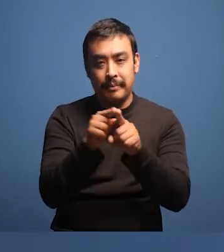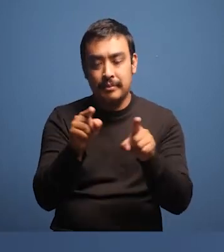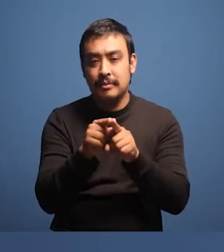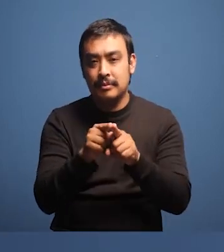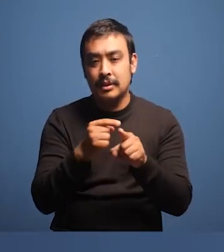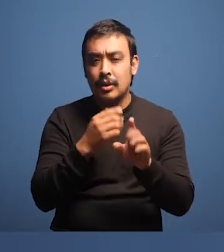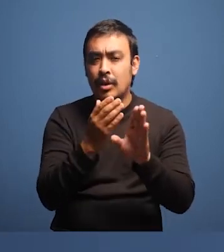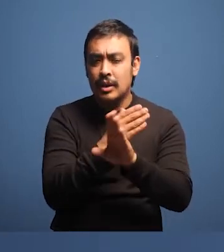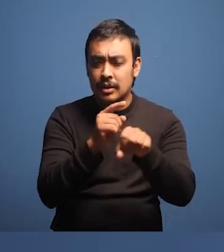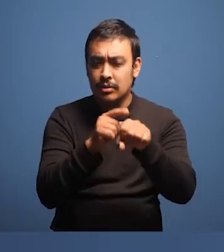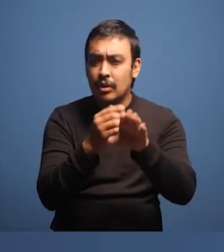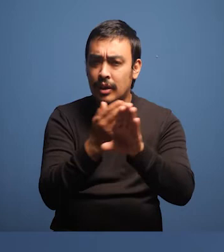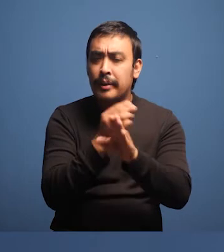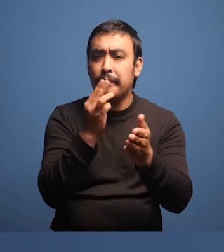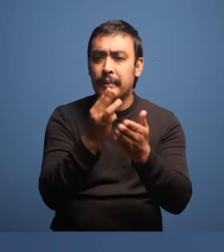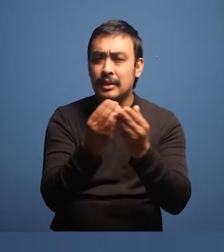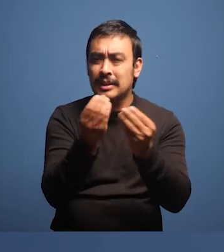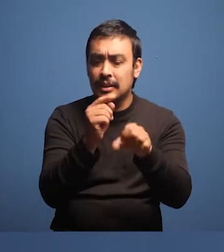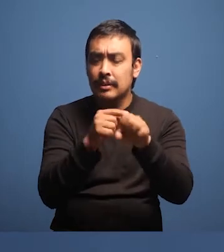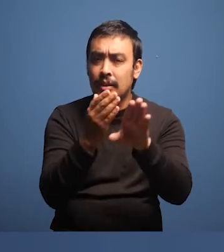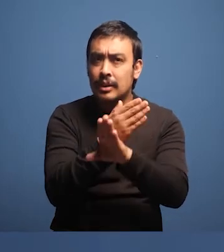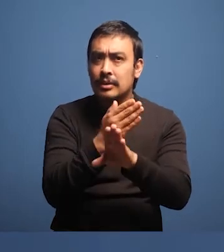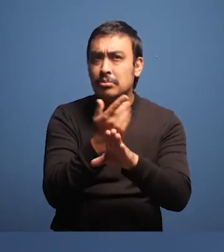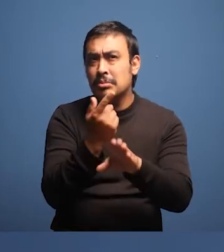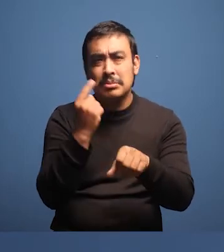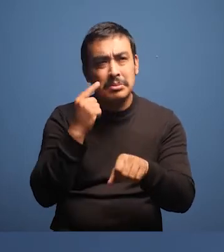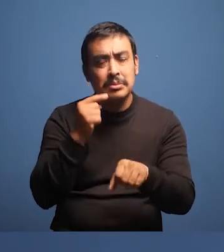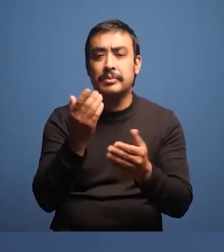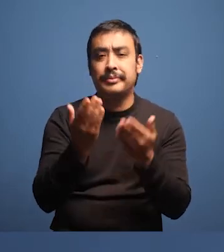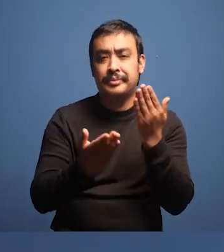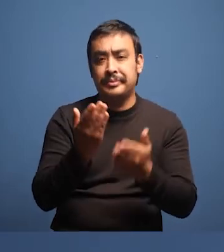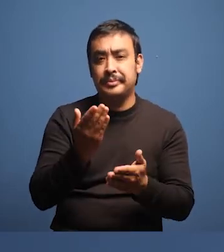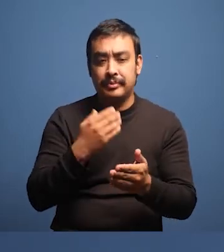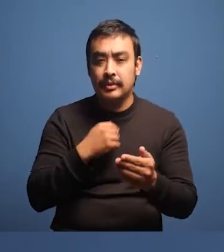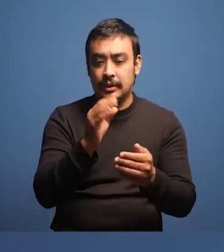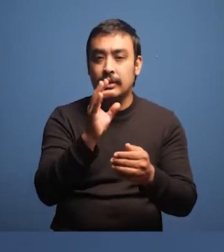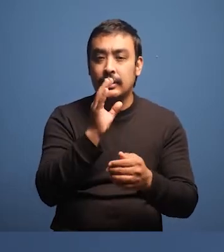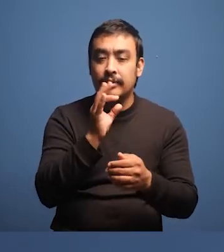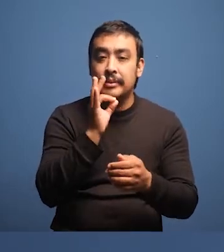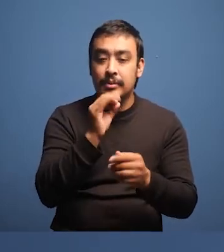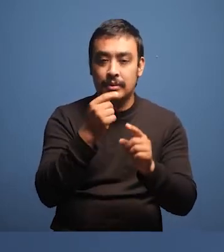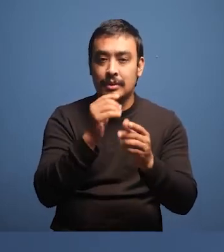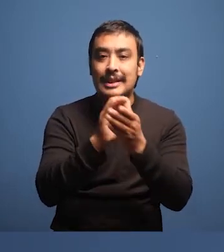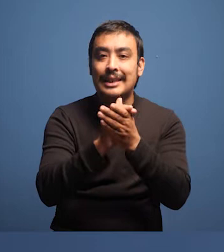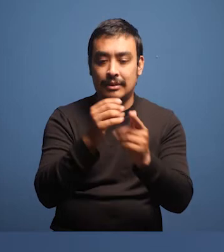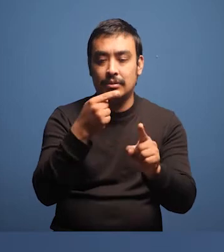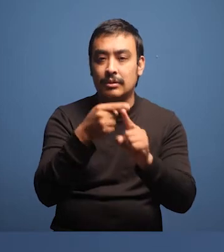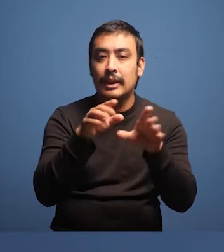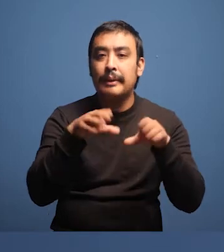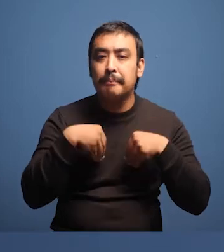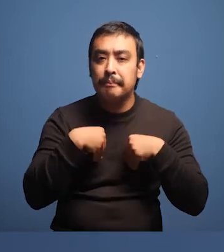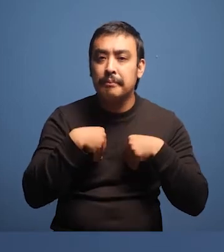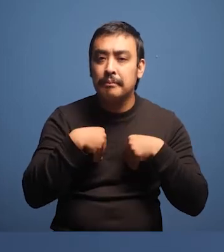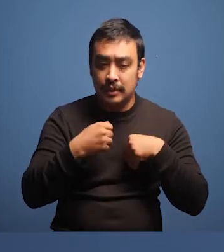टाइम अगाडि मात्रै, अब केही टाइम अगाडि मात्रै नभनौँ डेली बेसिसमै भनौँ न, अब हामीले फ्रेन्ड रिक्वेस्टहरू एक्सेप्ट गर्छौँ, एक्सेप्ट गर्दा नि सर्टेन क्राइटेरिया हुन्छ होइन,